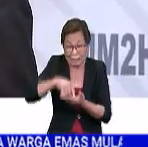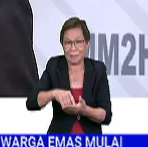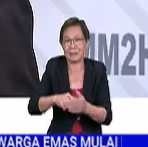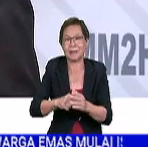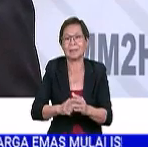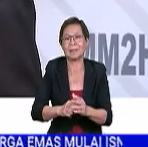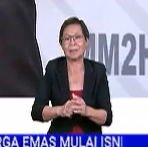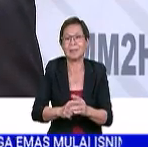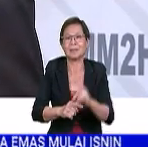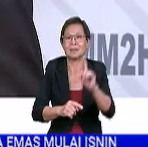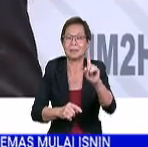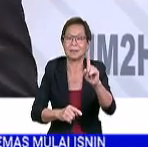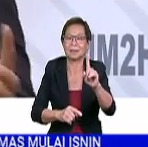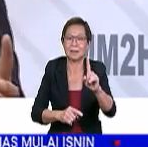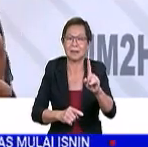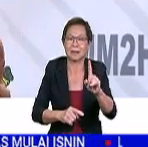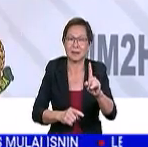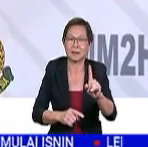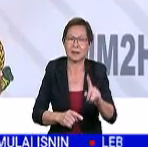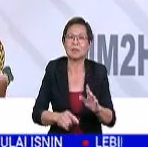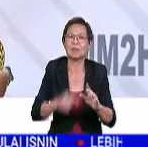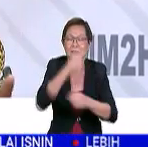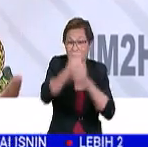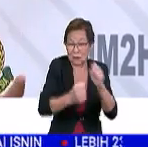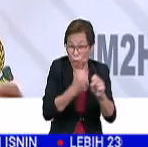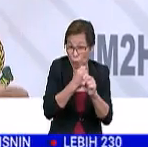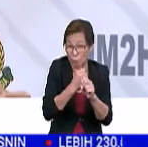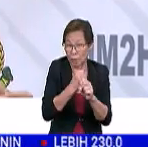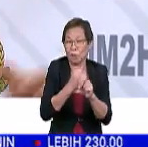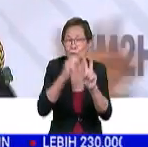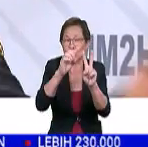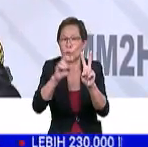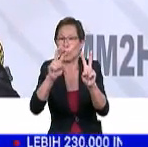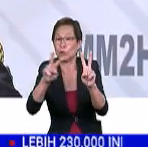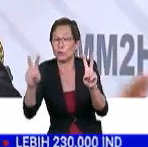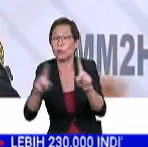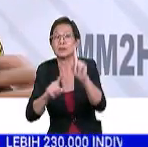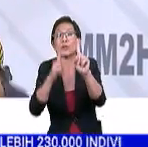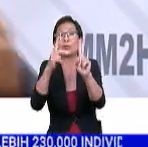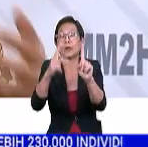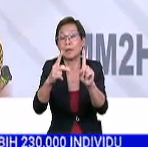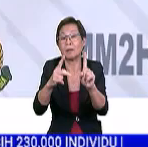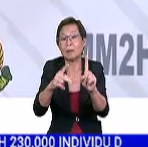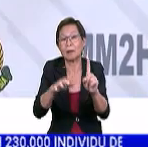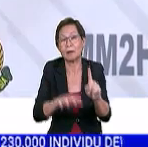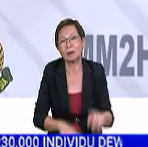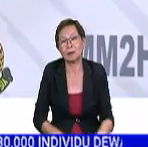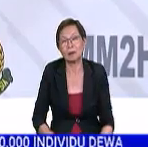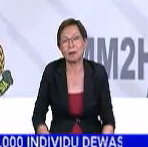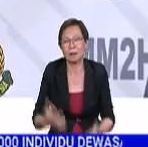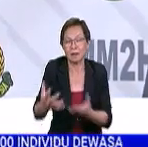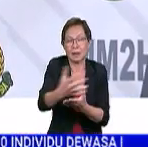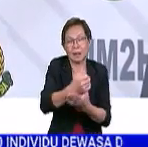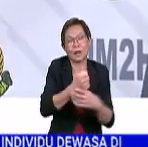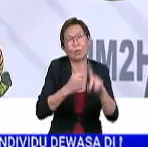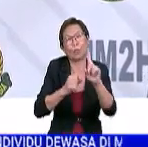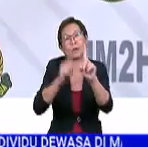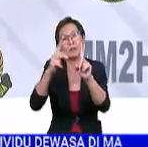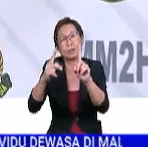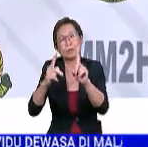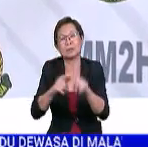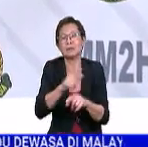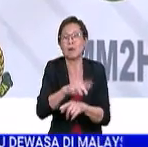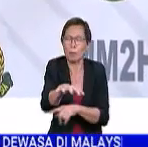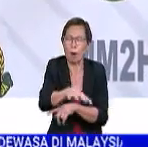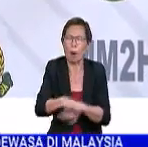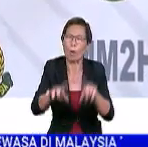1,000 tahun ini, contohnya tahun 2022 1,000. Kalau ikutkan average, every year we will get about 1,000.